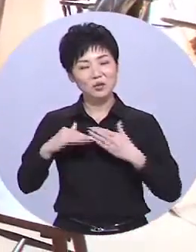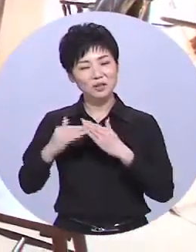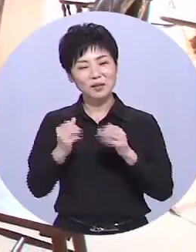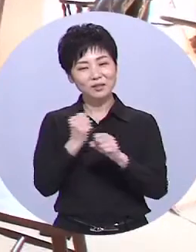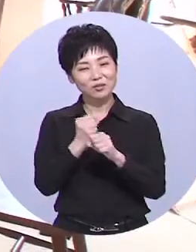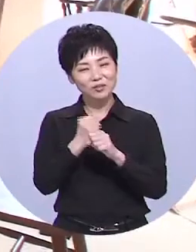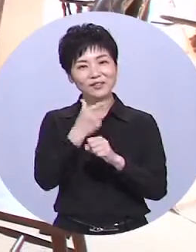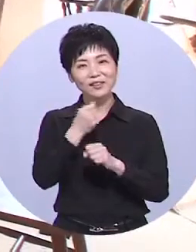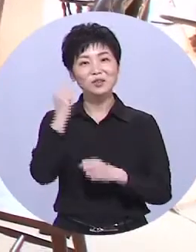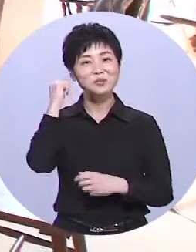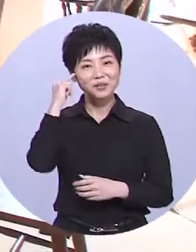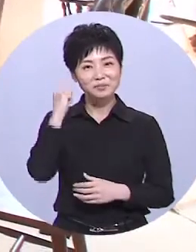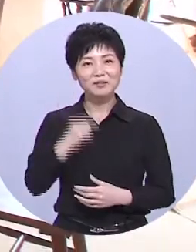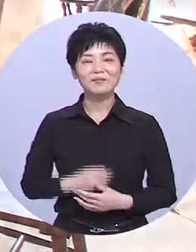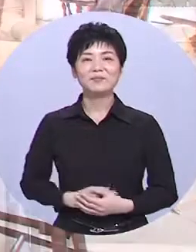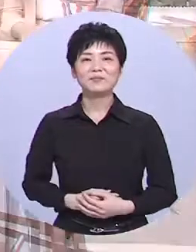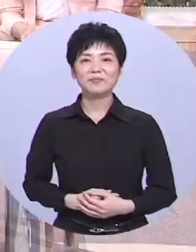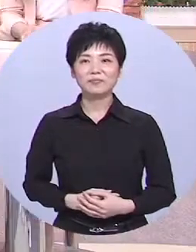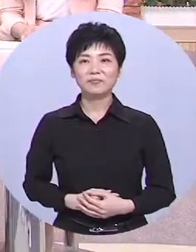っていきたいなと思ってます。